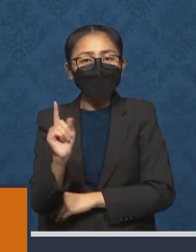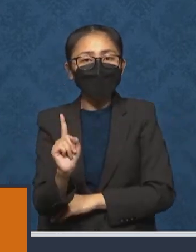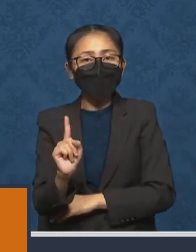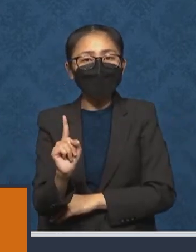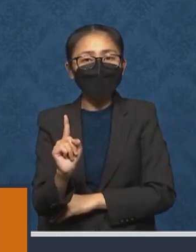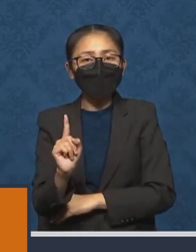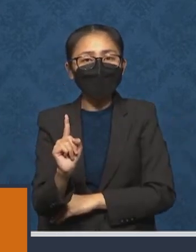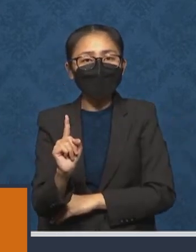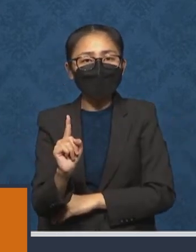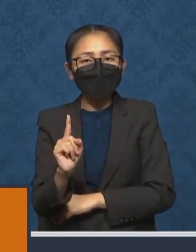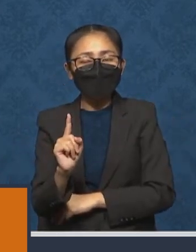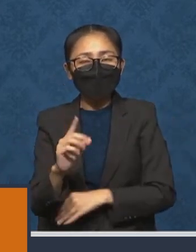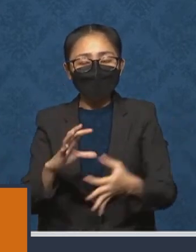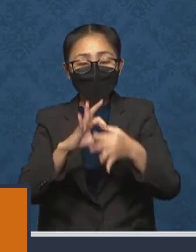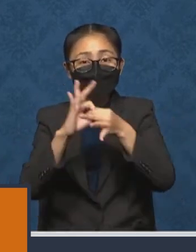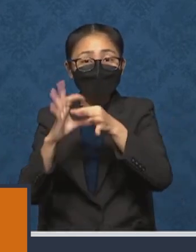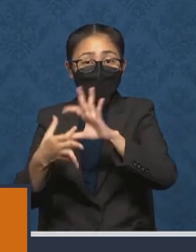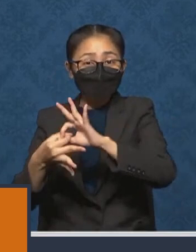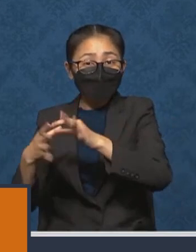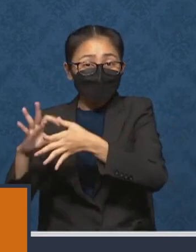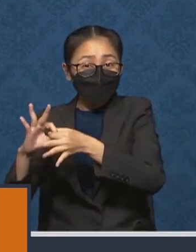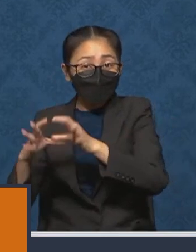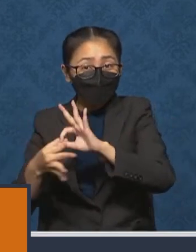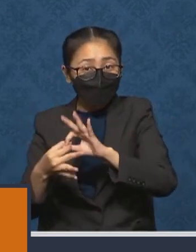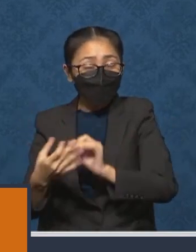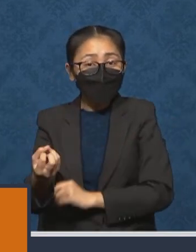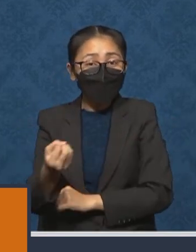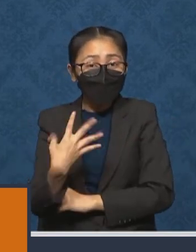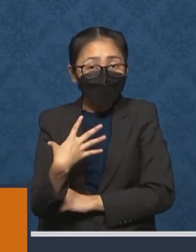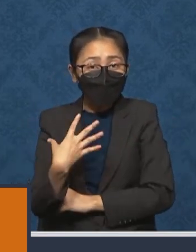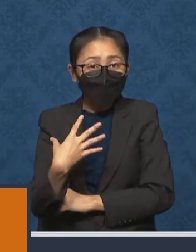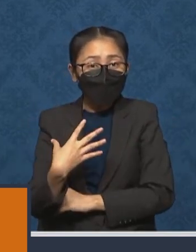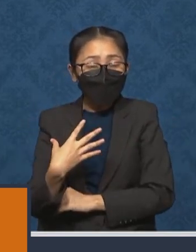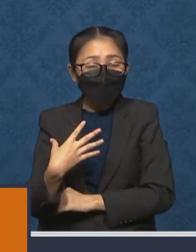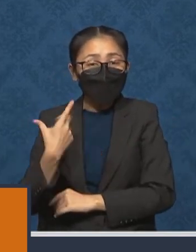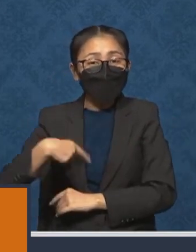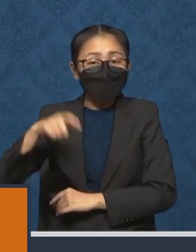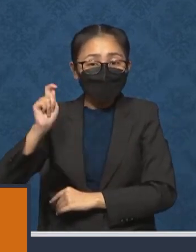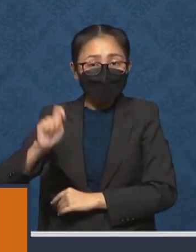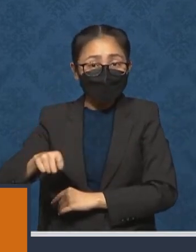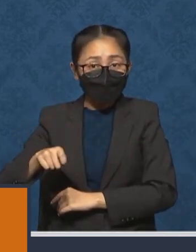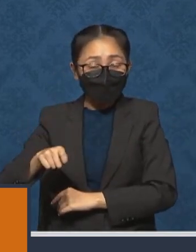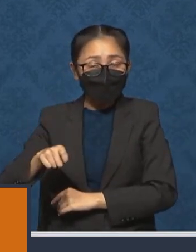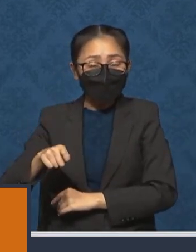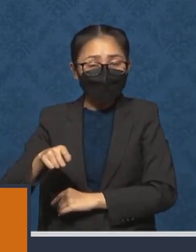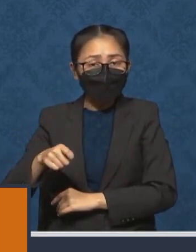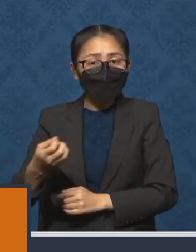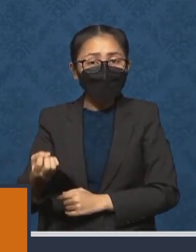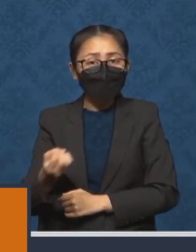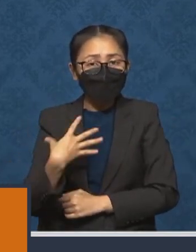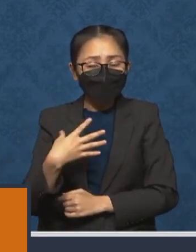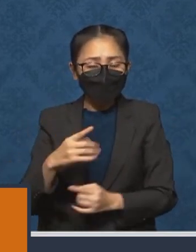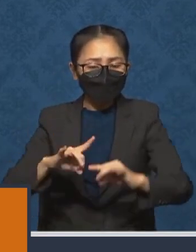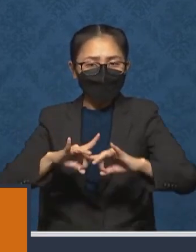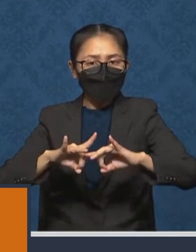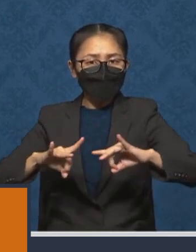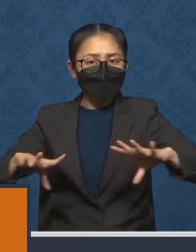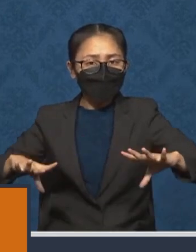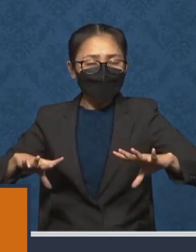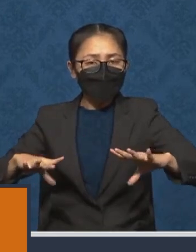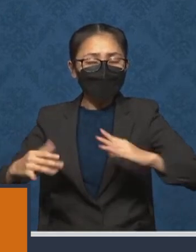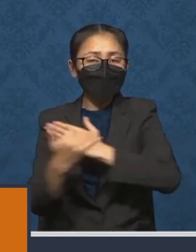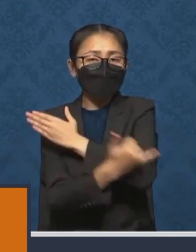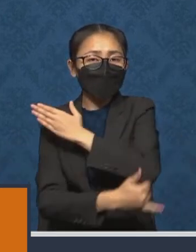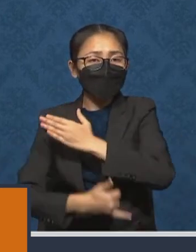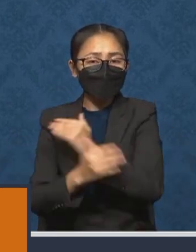ซึ่งการใช้โซ่ตรวนนี้ก็มีคำวินิจฉัยจากศาลปกครองนะครับที่ยืนยันว่าเป็นการขัดต่อกฎหมายระหว่างประเทศว่าด้